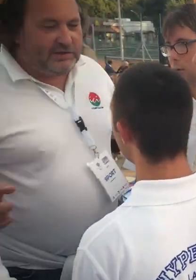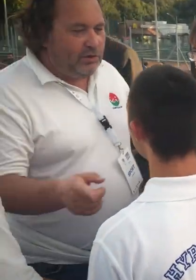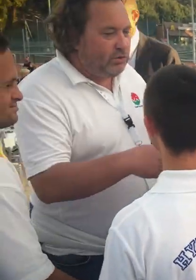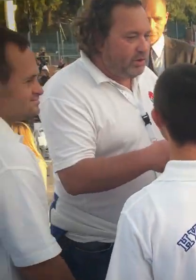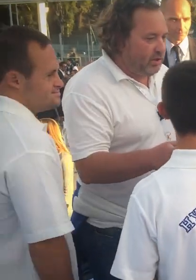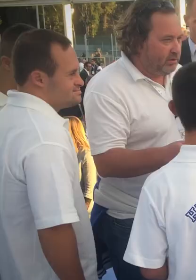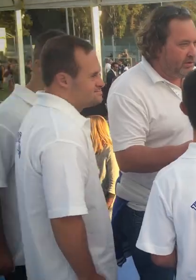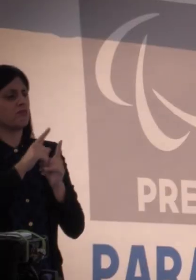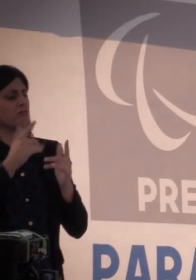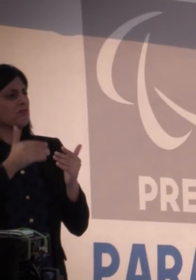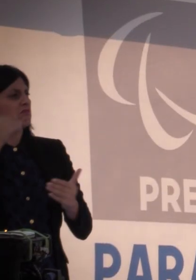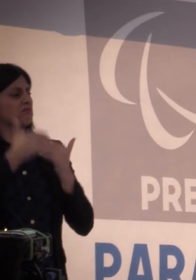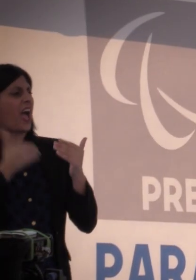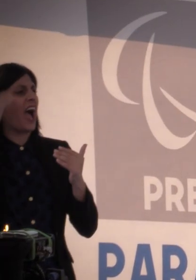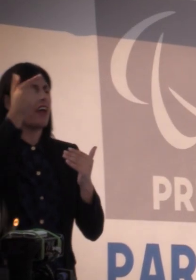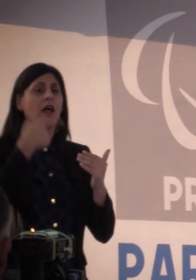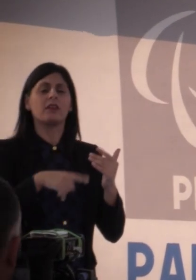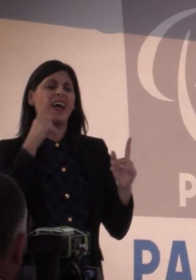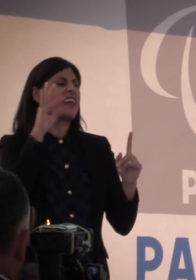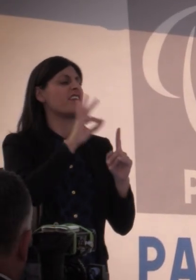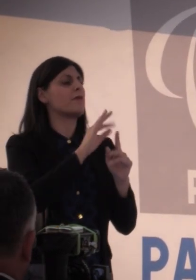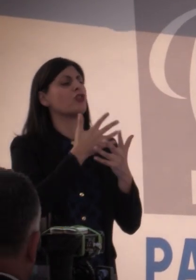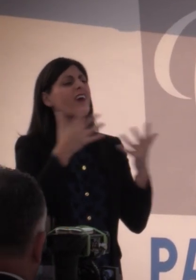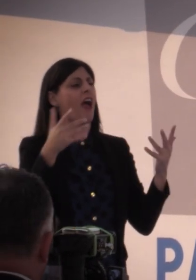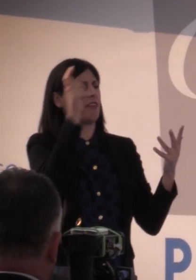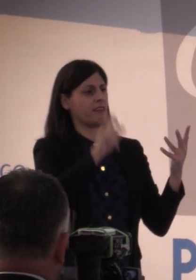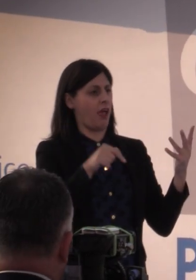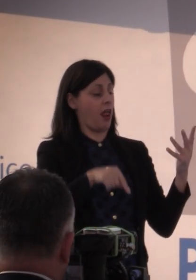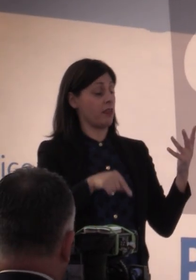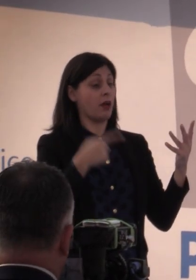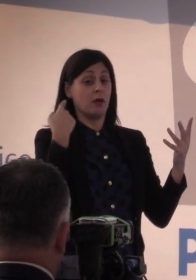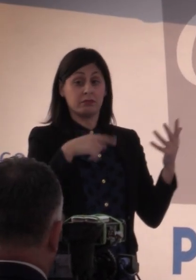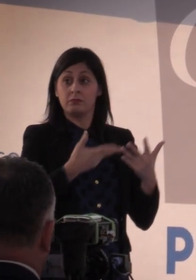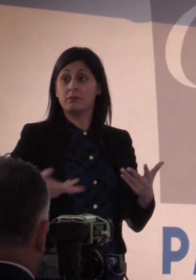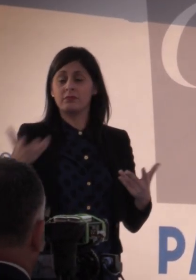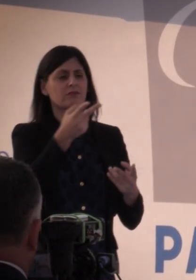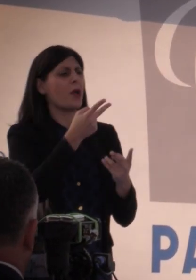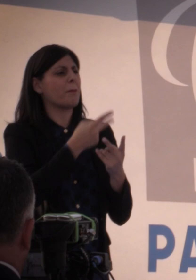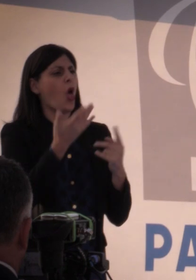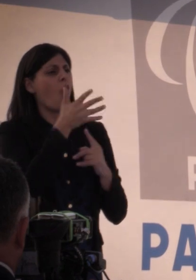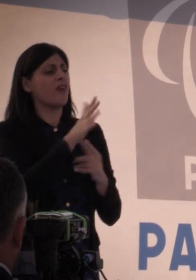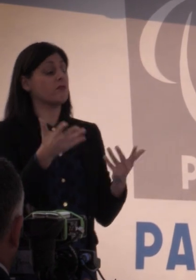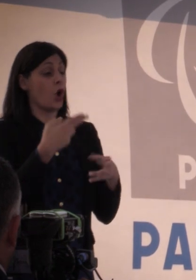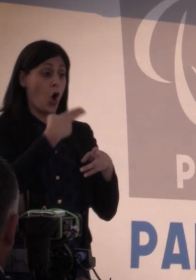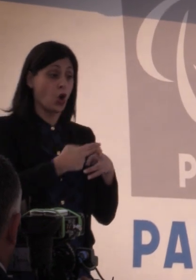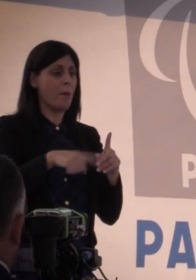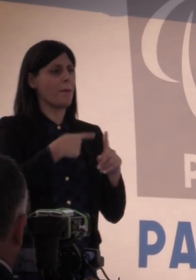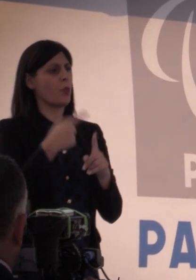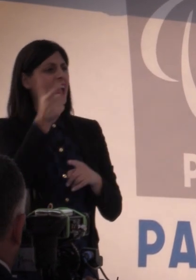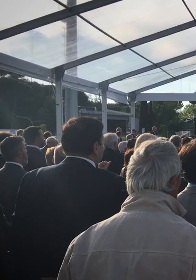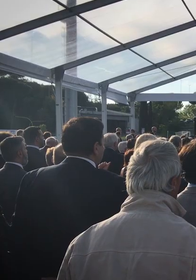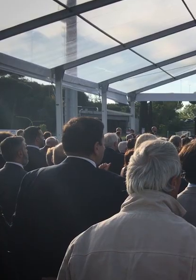rappresenta un importante punto di riferimento in ambito nazionale ed è la prova che roma e l'italia fanno